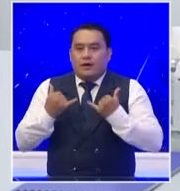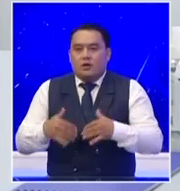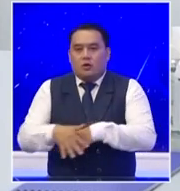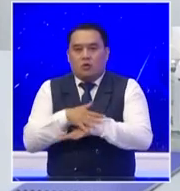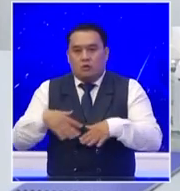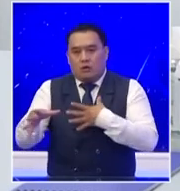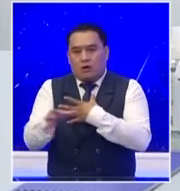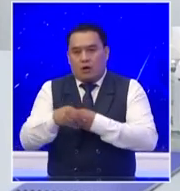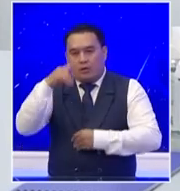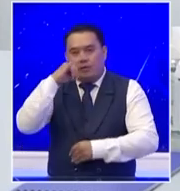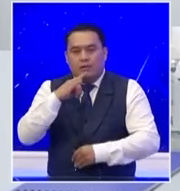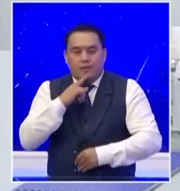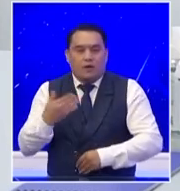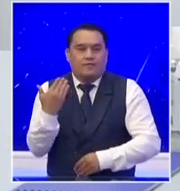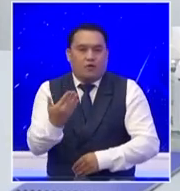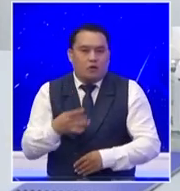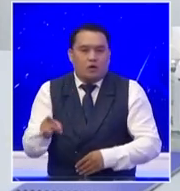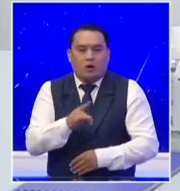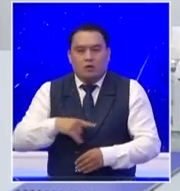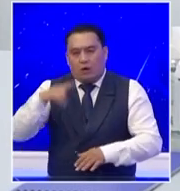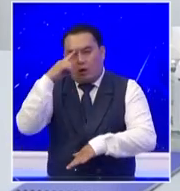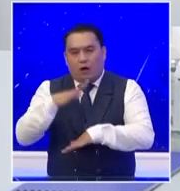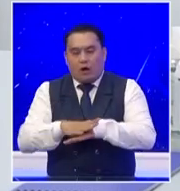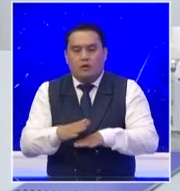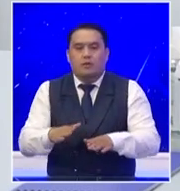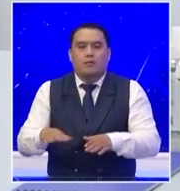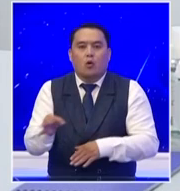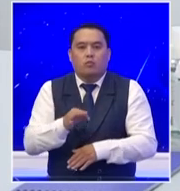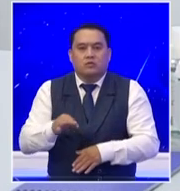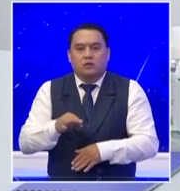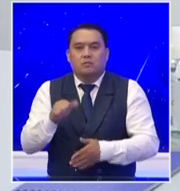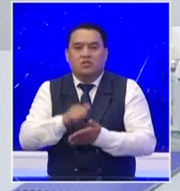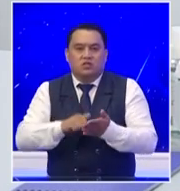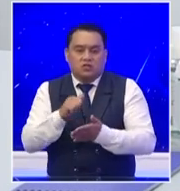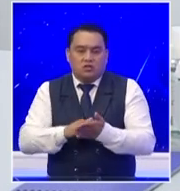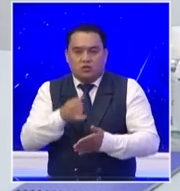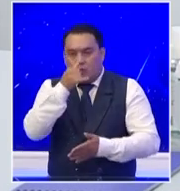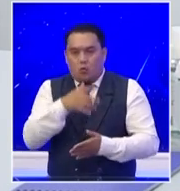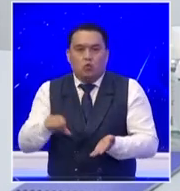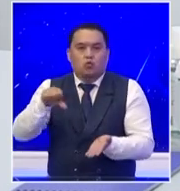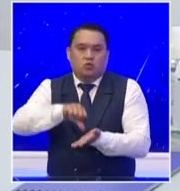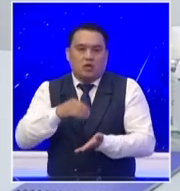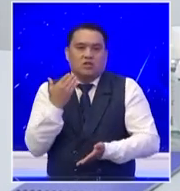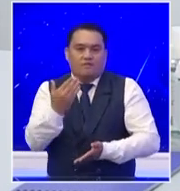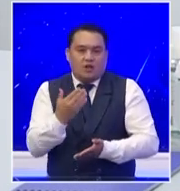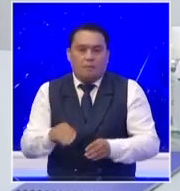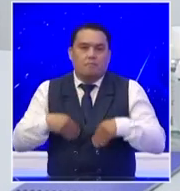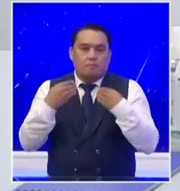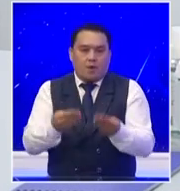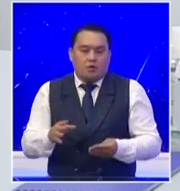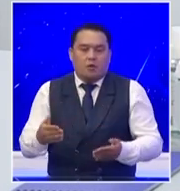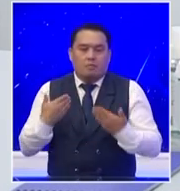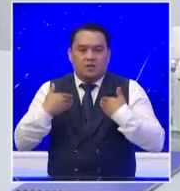всем акиматам Ембекши Казахского района. Наш аким Амандык Баталов по всем известной причине не смог сегодня присутствовать, но передает вам